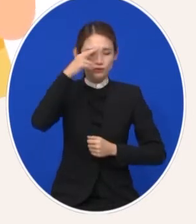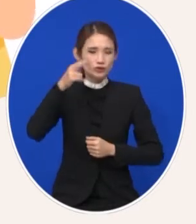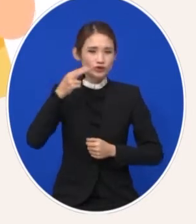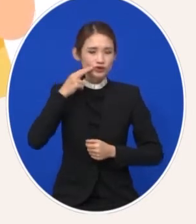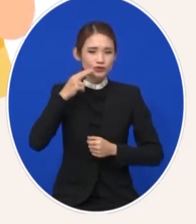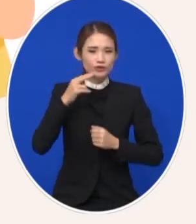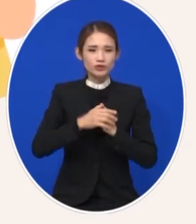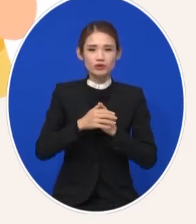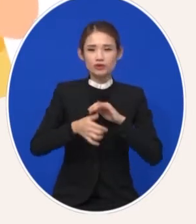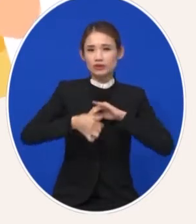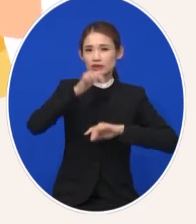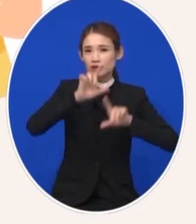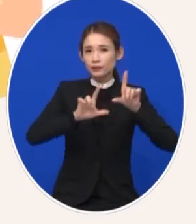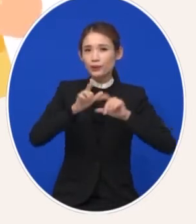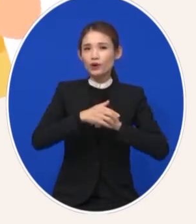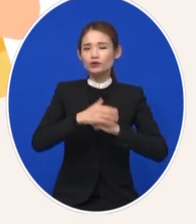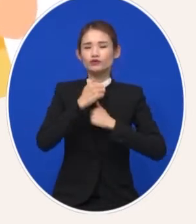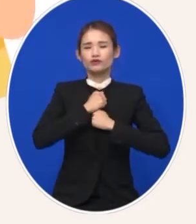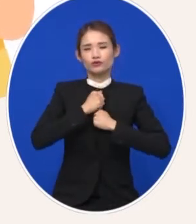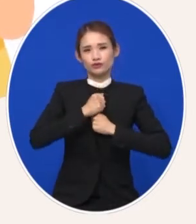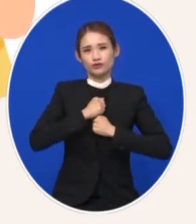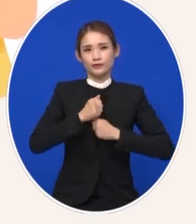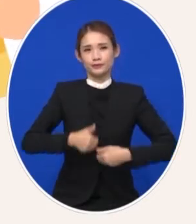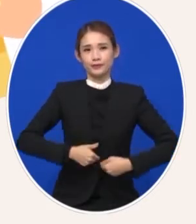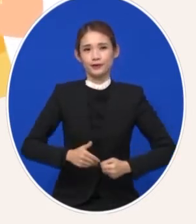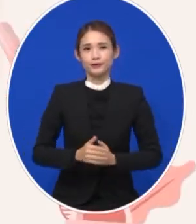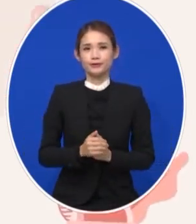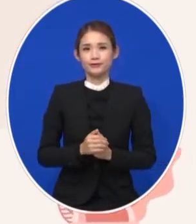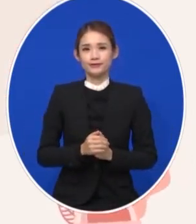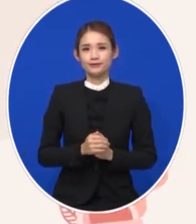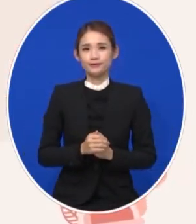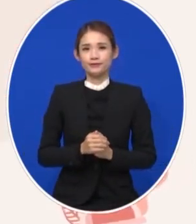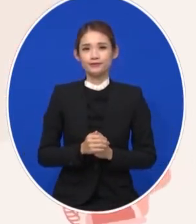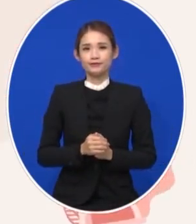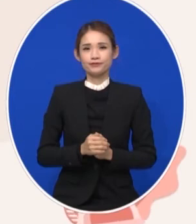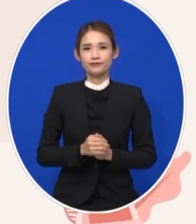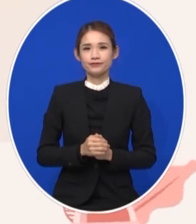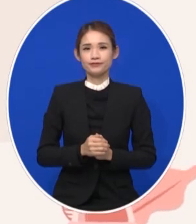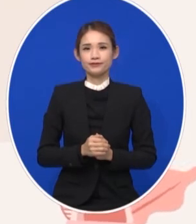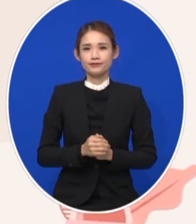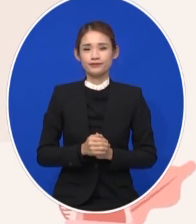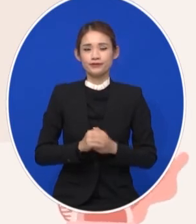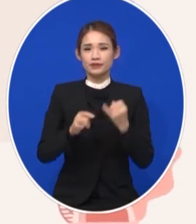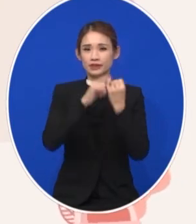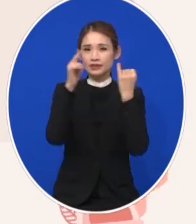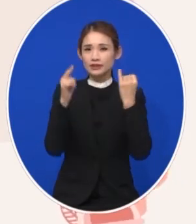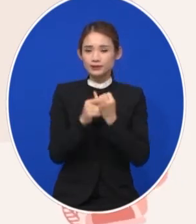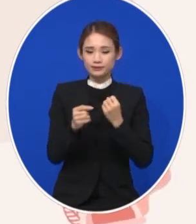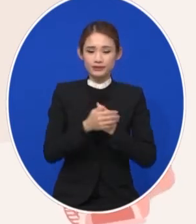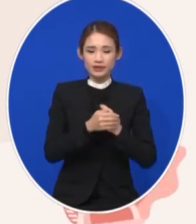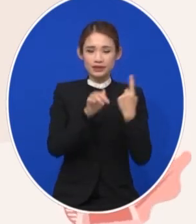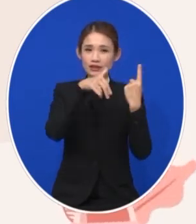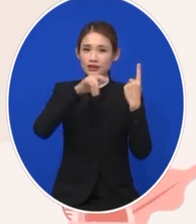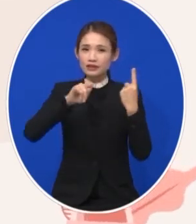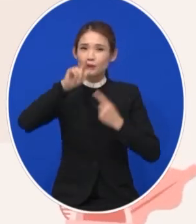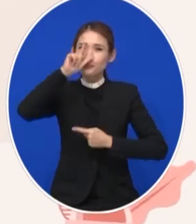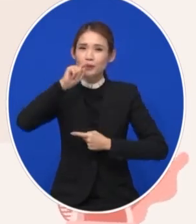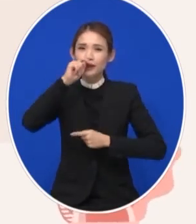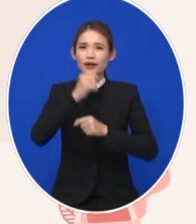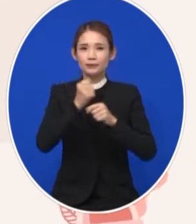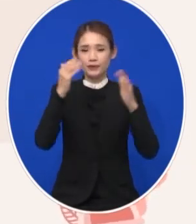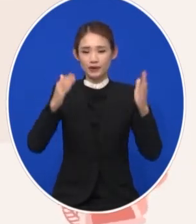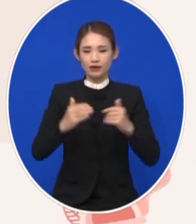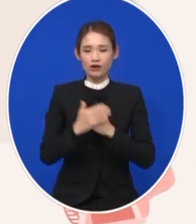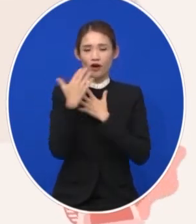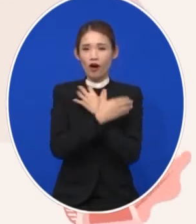흡연 등의 기형 유발 물질에 주의가 필요합니다. 임신 1기는 매우 민감한 시기라